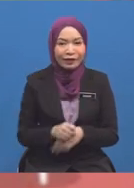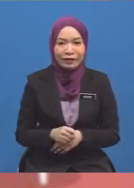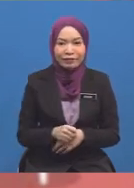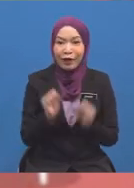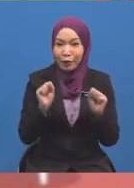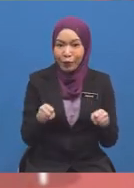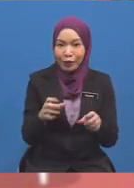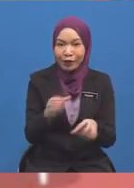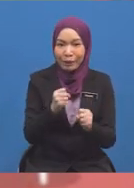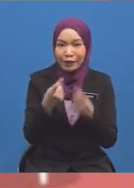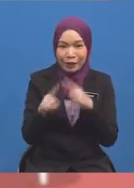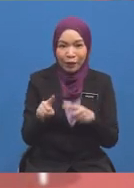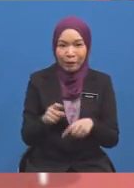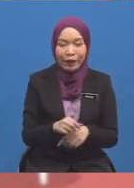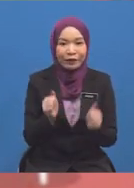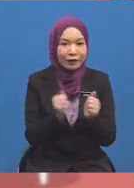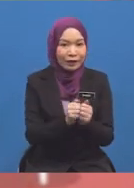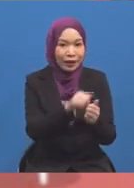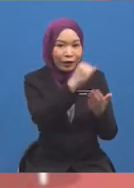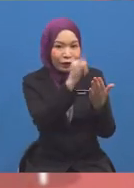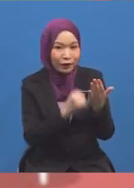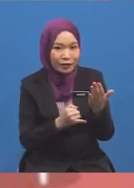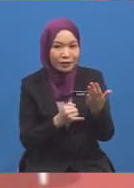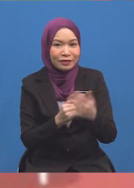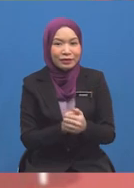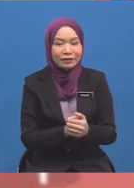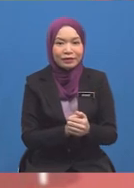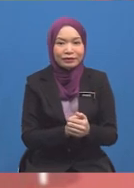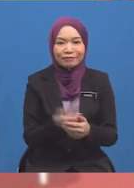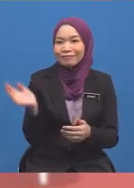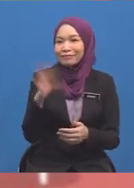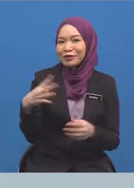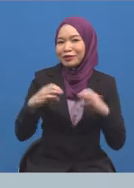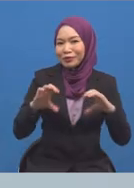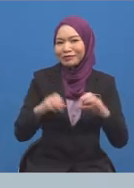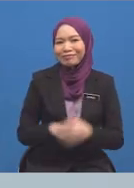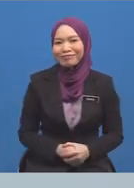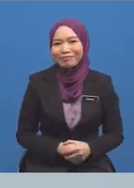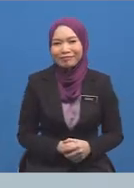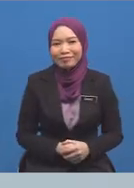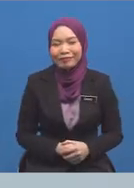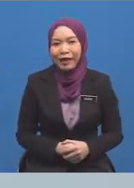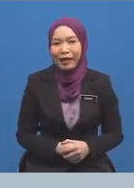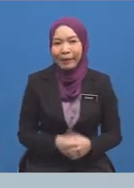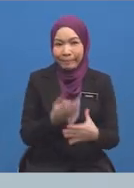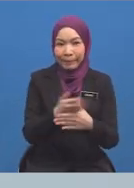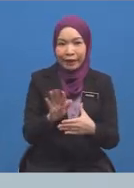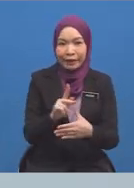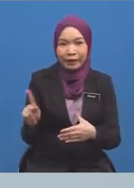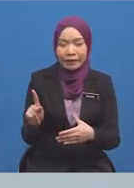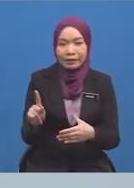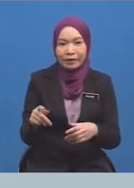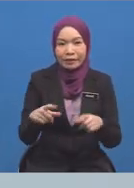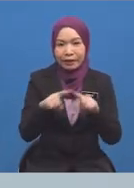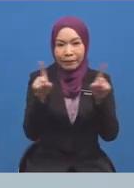sebenarnya boleh dapat jawaban dengan melukis Jom Jom bailah bagikan